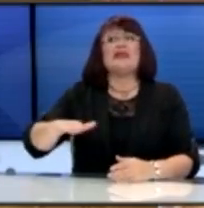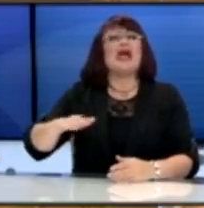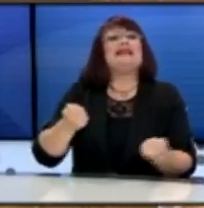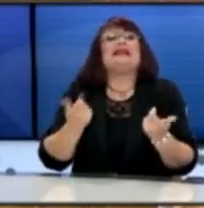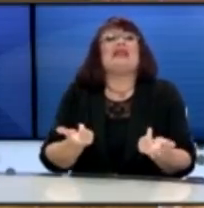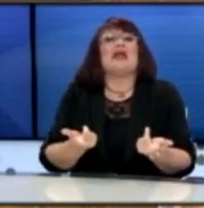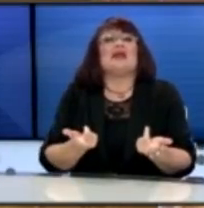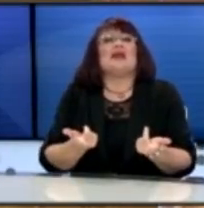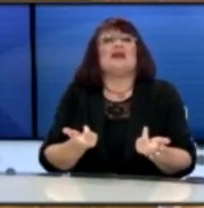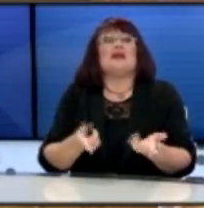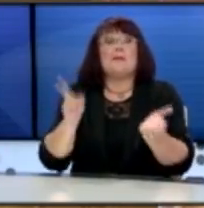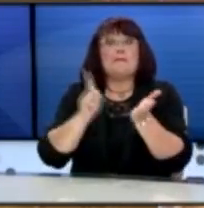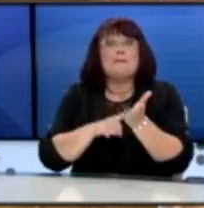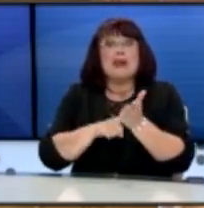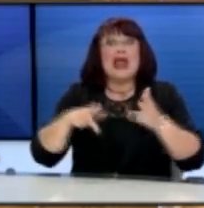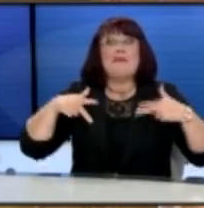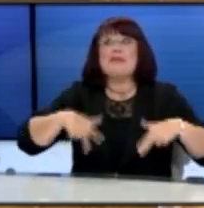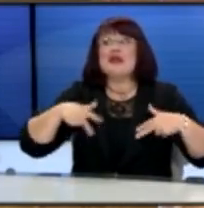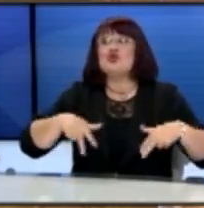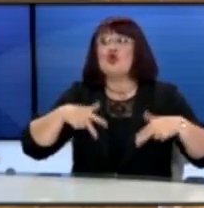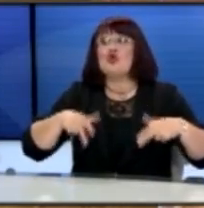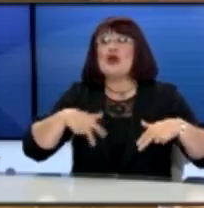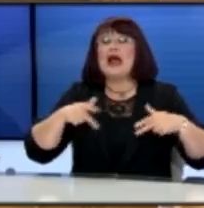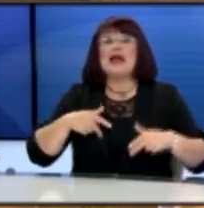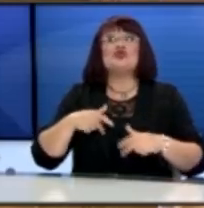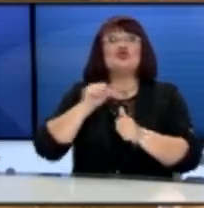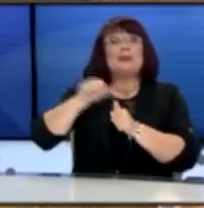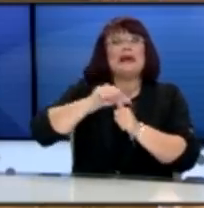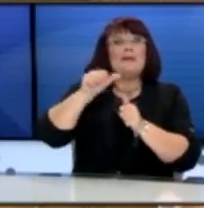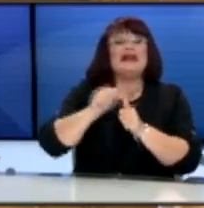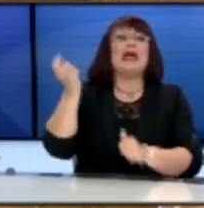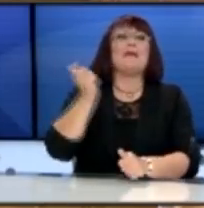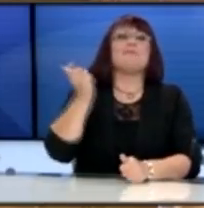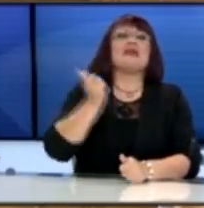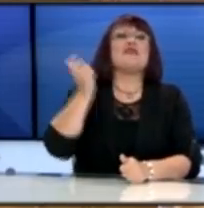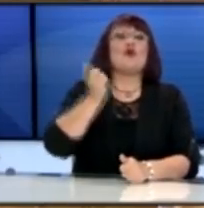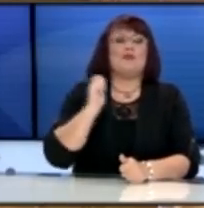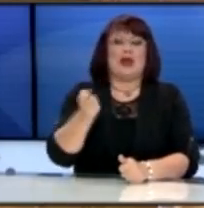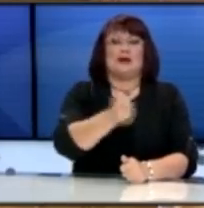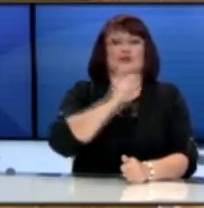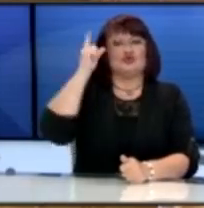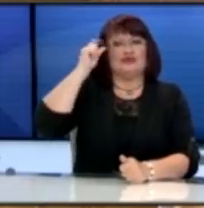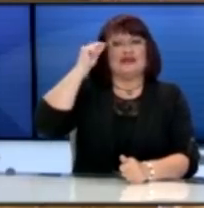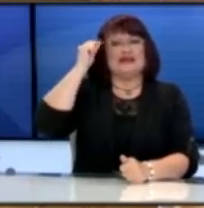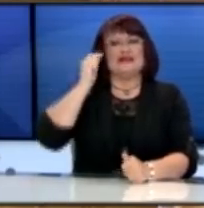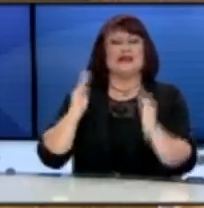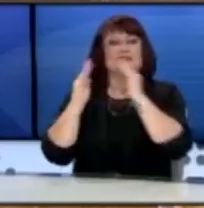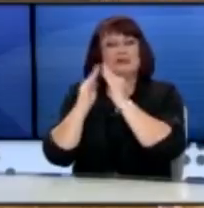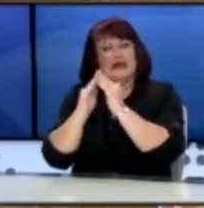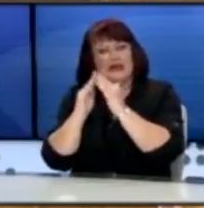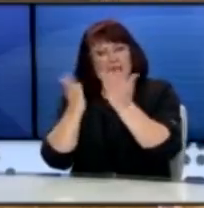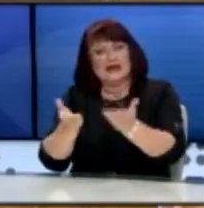του κράτους να δοθεί μηνιαίο φοιτητικό επίδομα, για παράδειγμα. Να εξασφαλιστεί δωρεάν